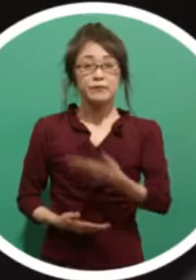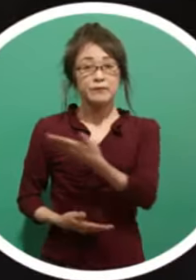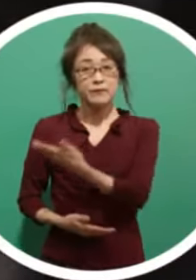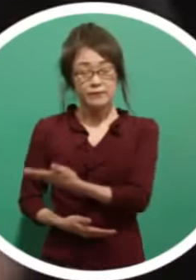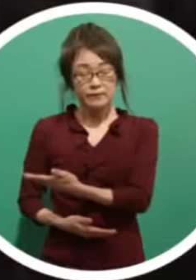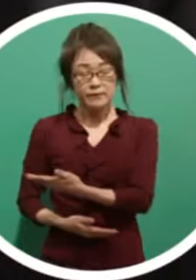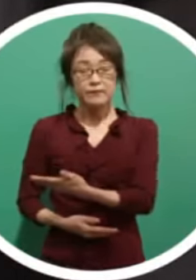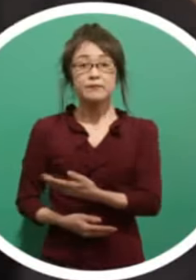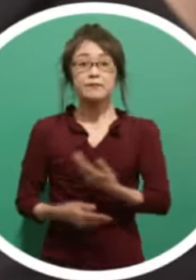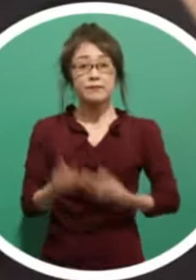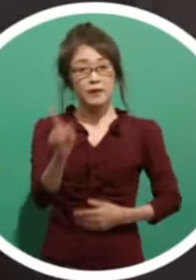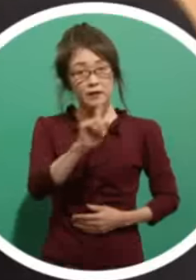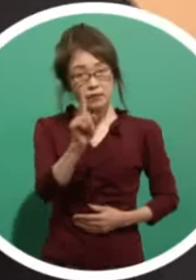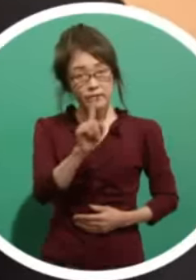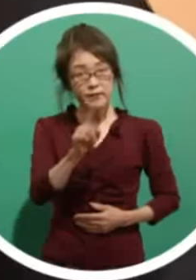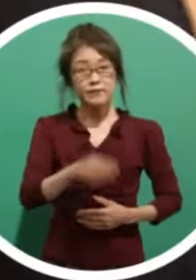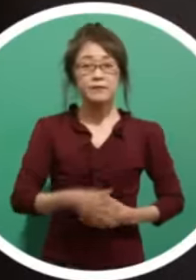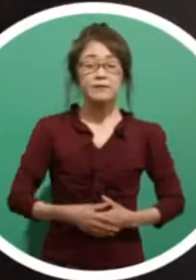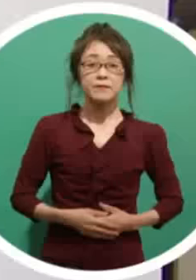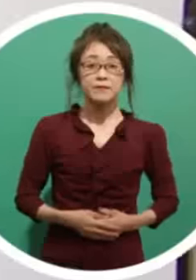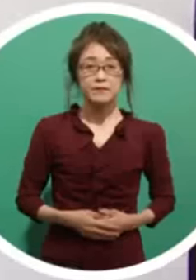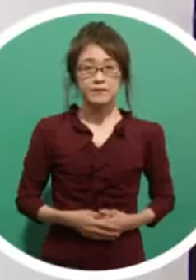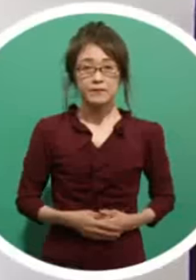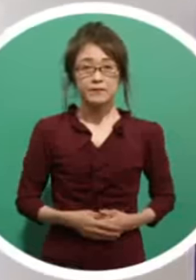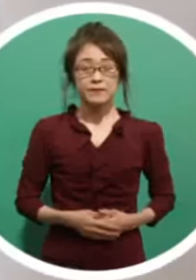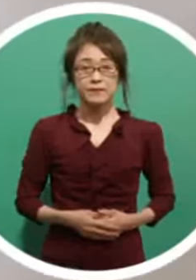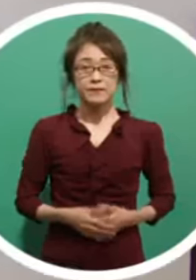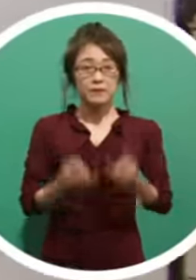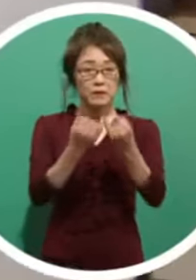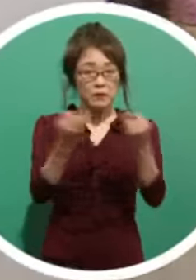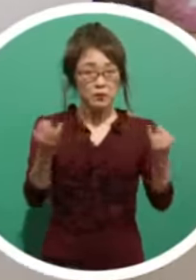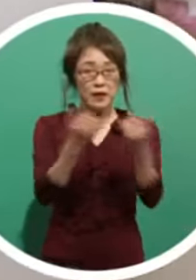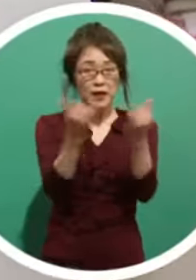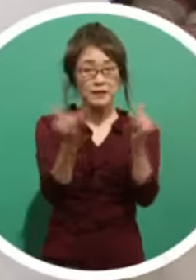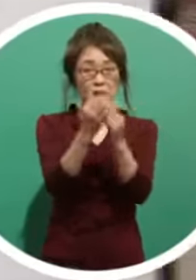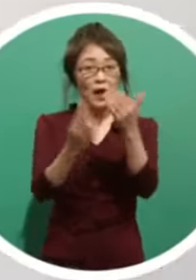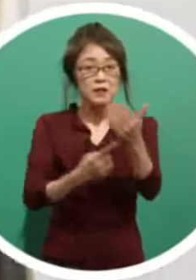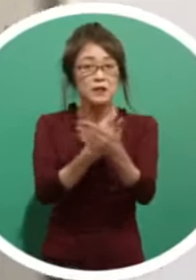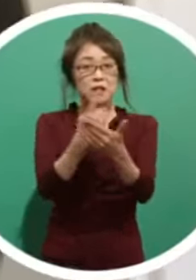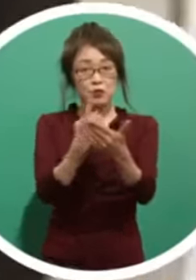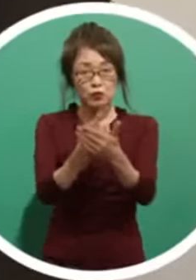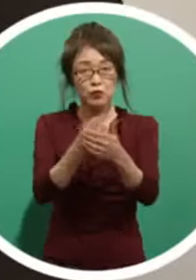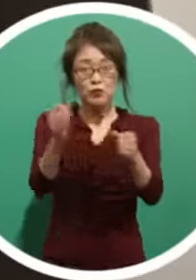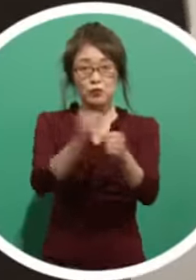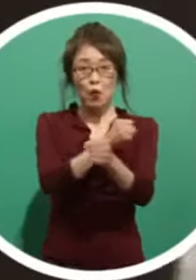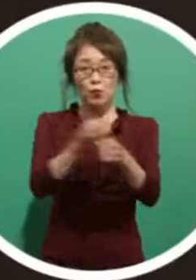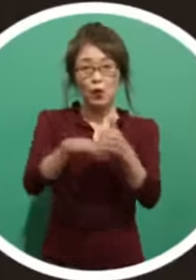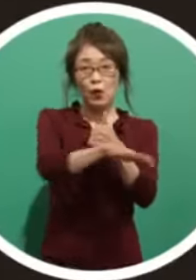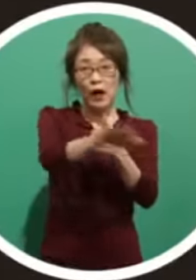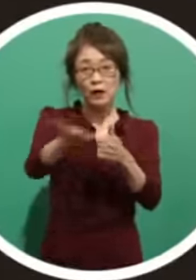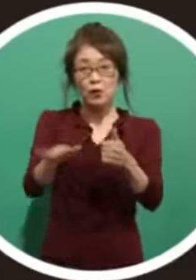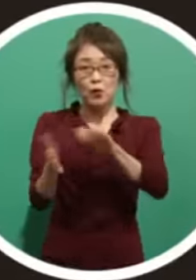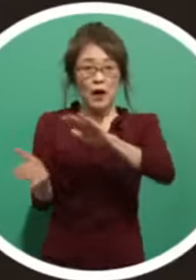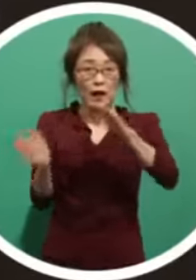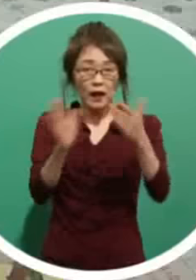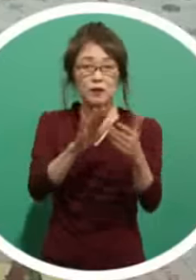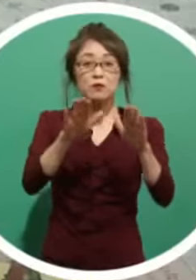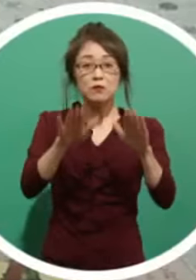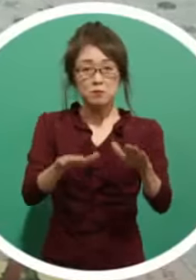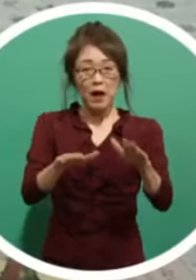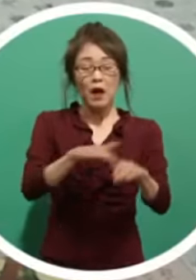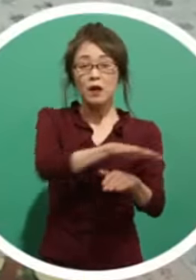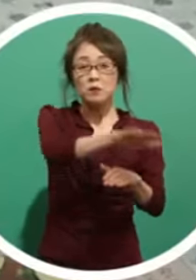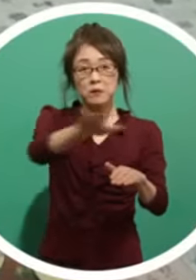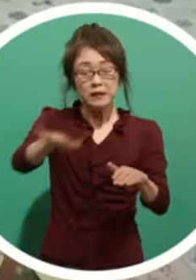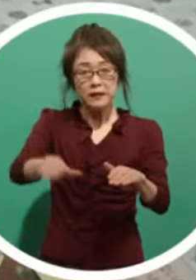次に、ファミリーフレンドリーな環境の整備。女性の社会進出や労働環境が変化する中、誰もが